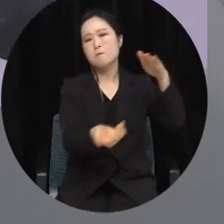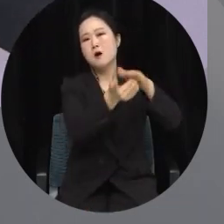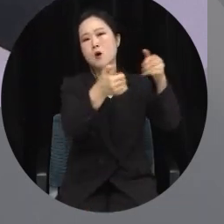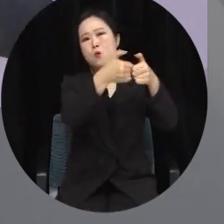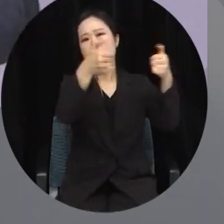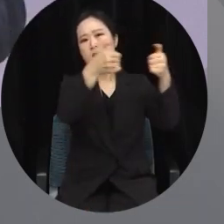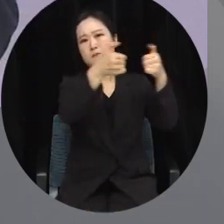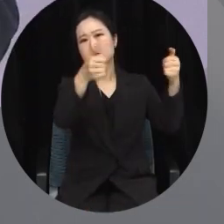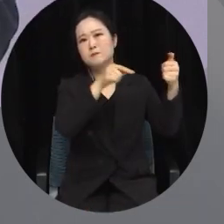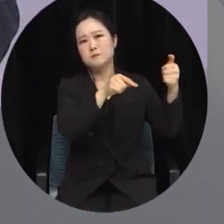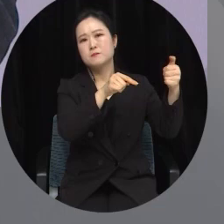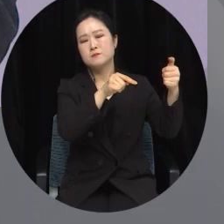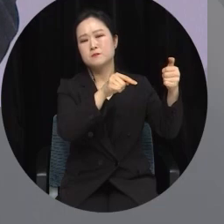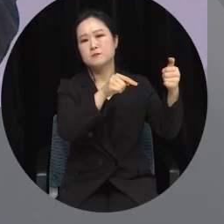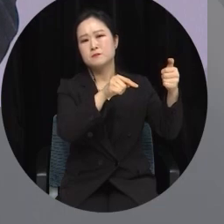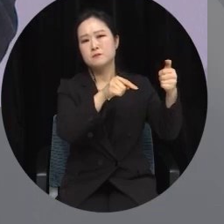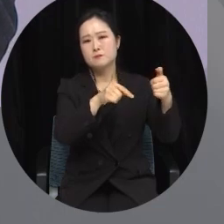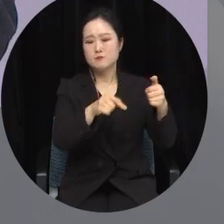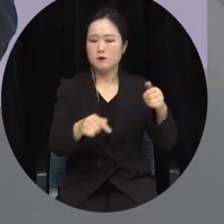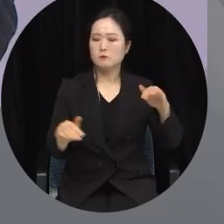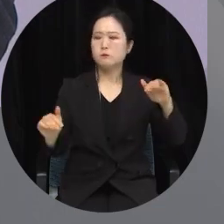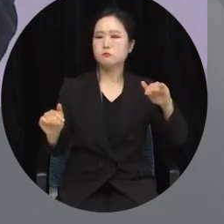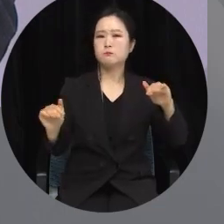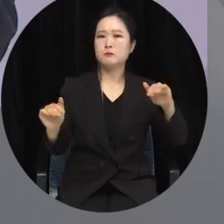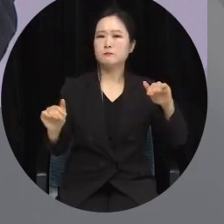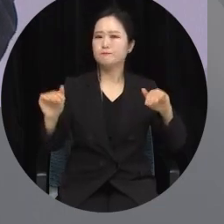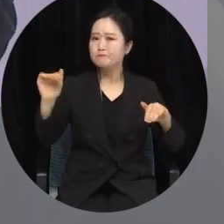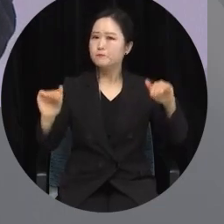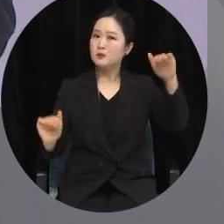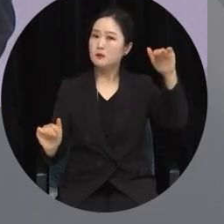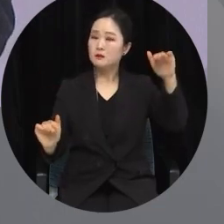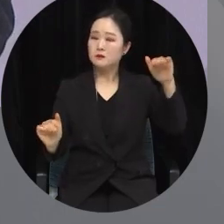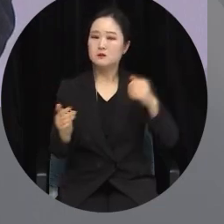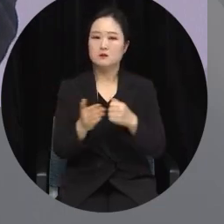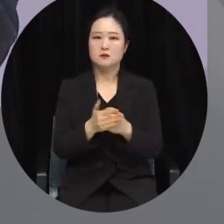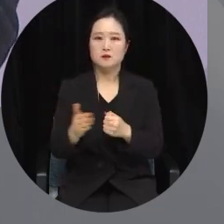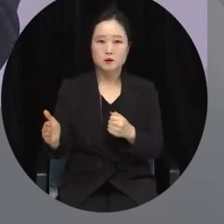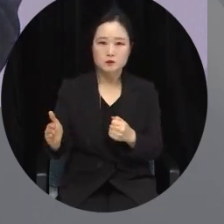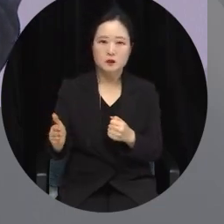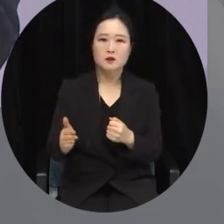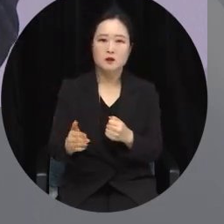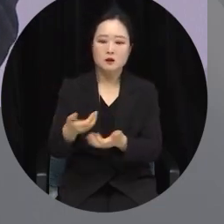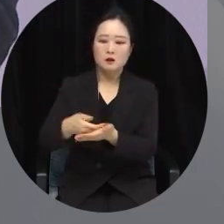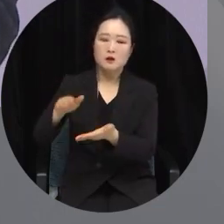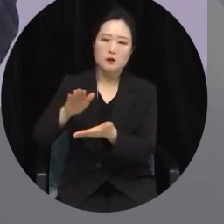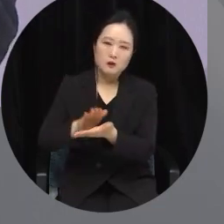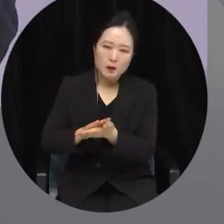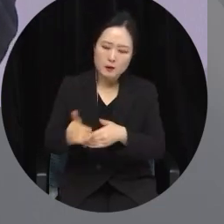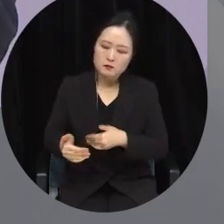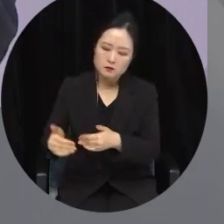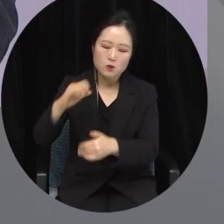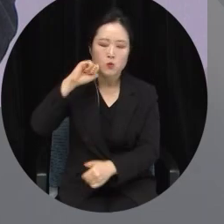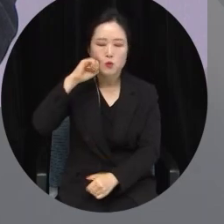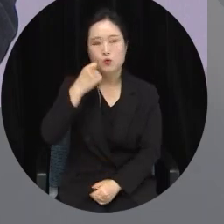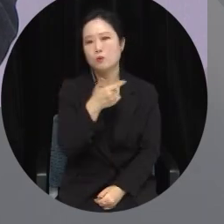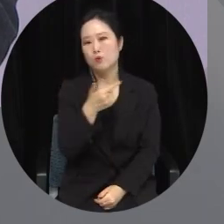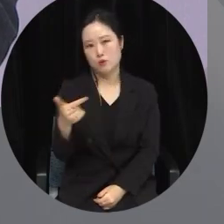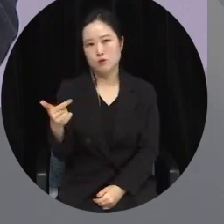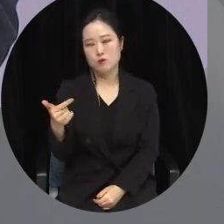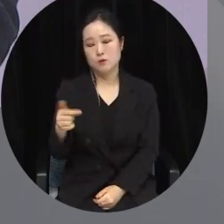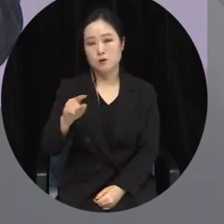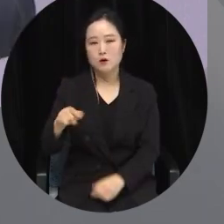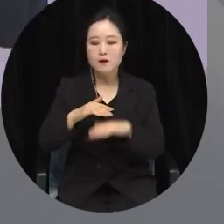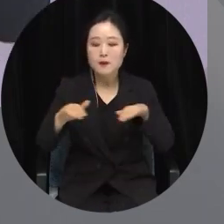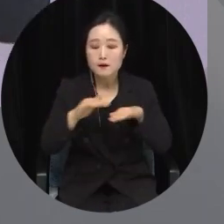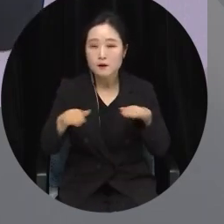그런 그 구조적 차이 때문에 개발이 여러 가지로 정체 어려움을 겪고 있는데 이것을 보완하기